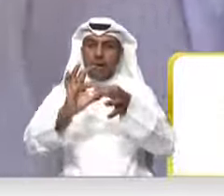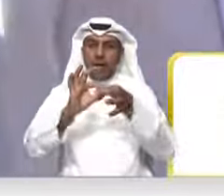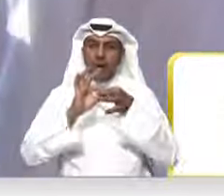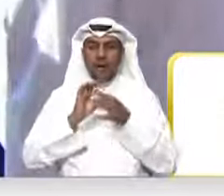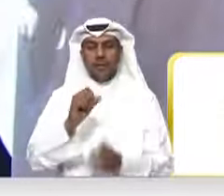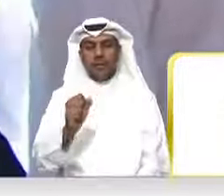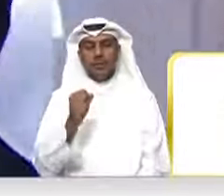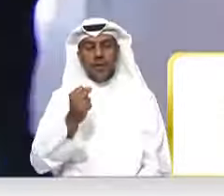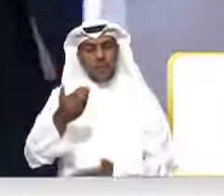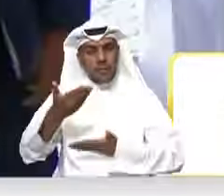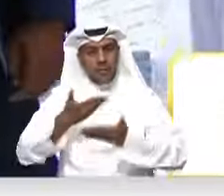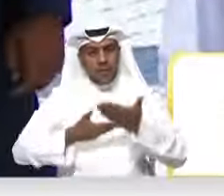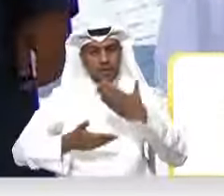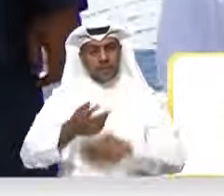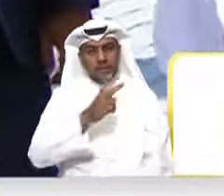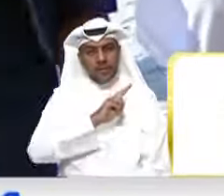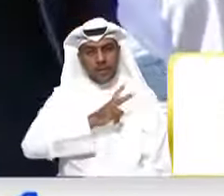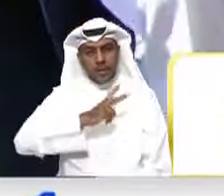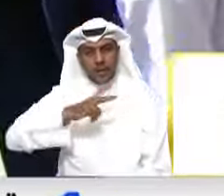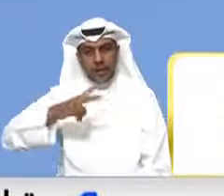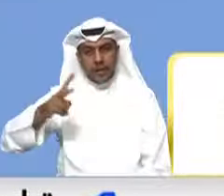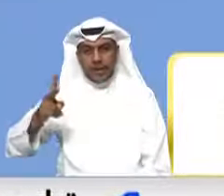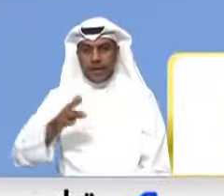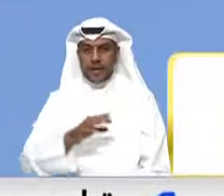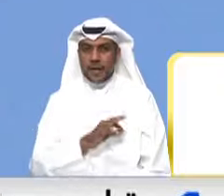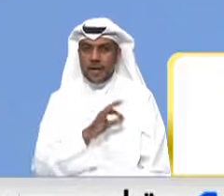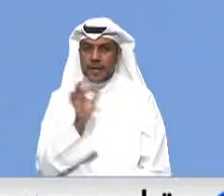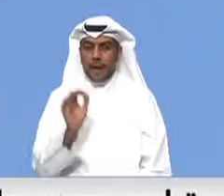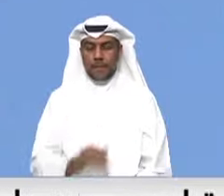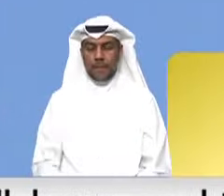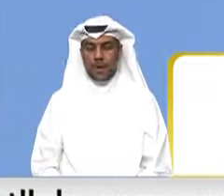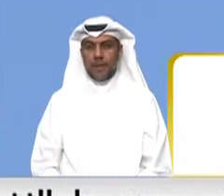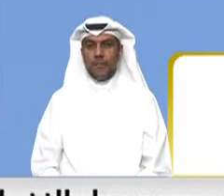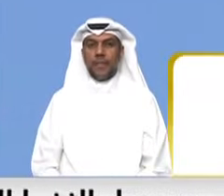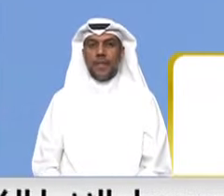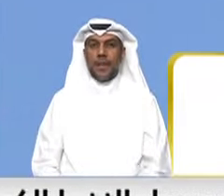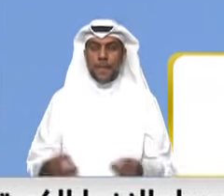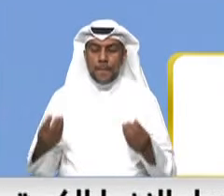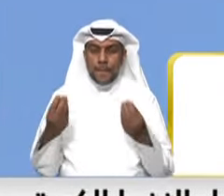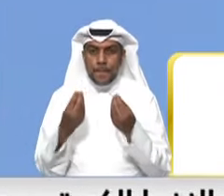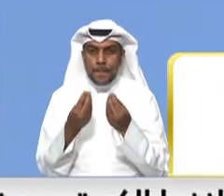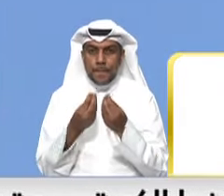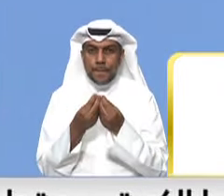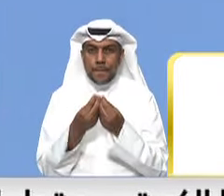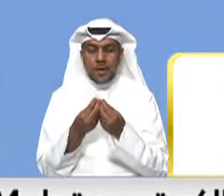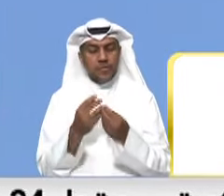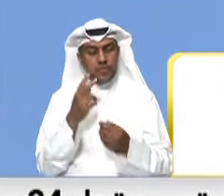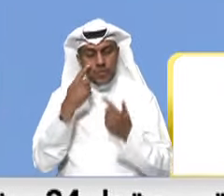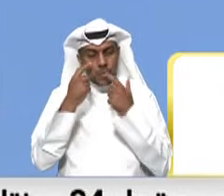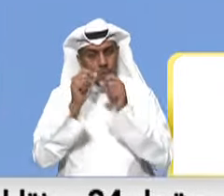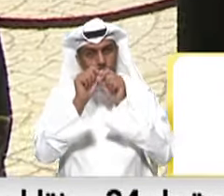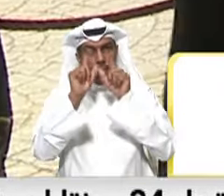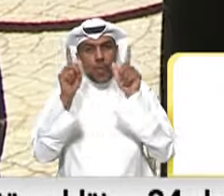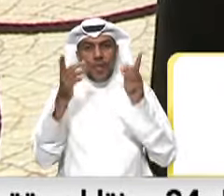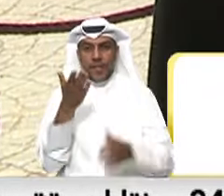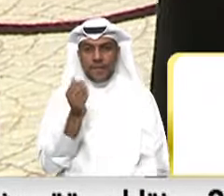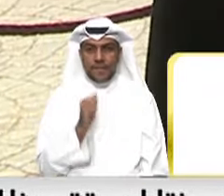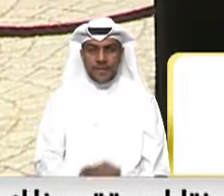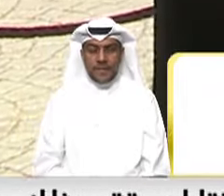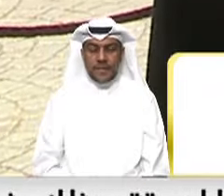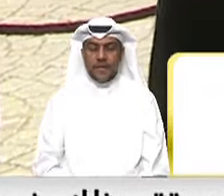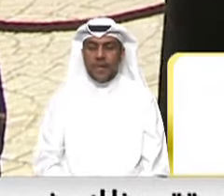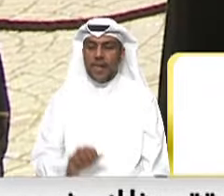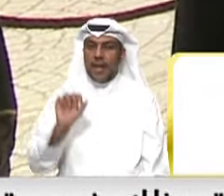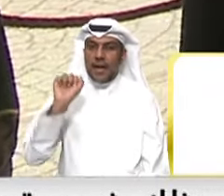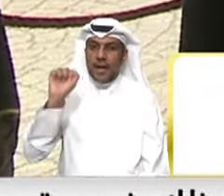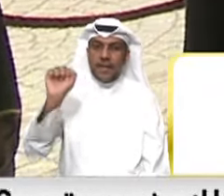بينهما على مختلف المستويات الرسمية والشعبية وما شهدته من تضامن كامل عبر مختلف